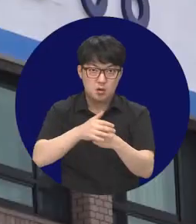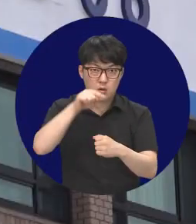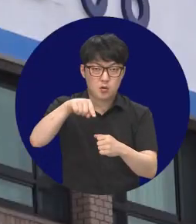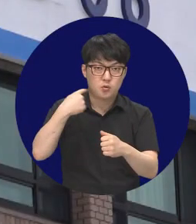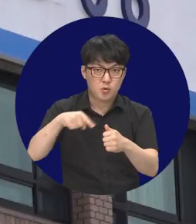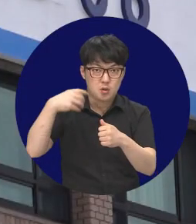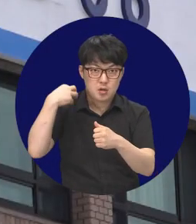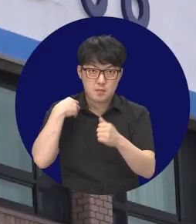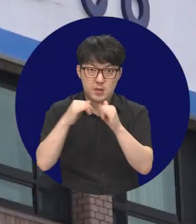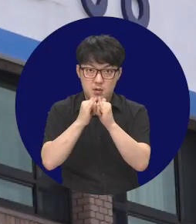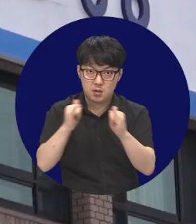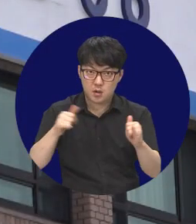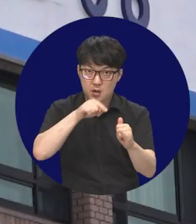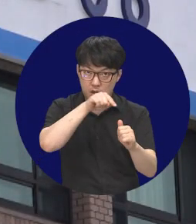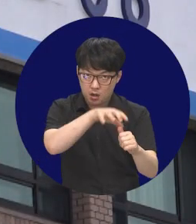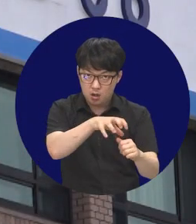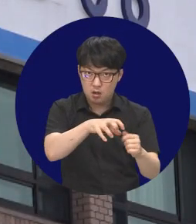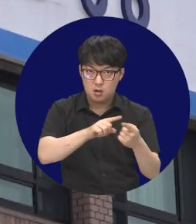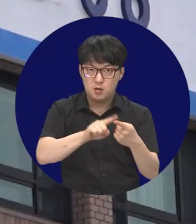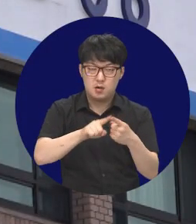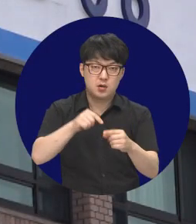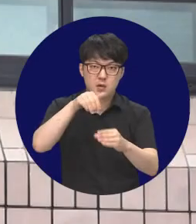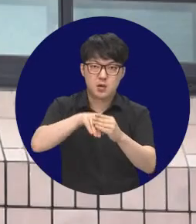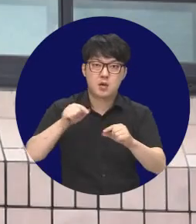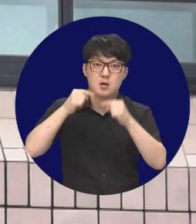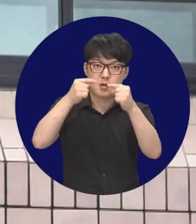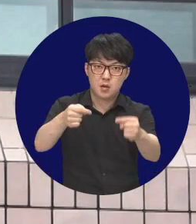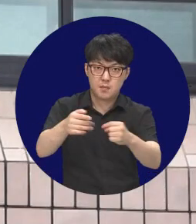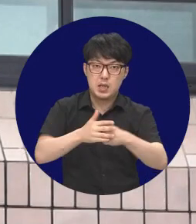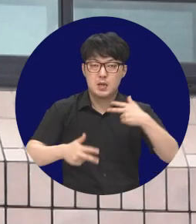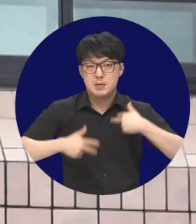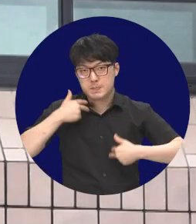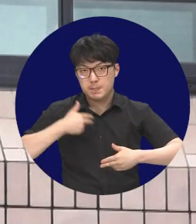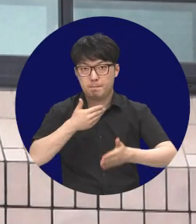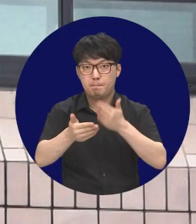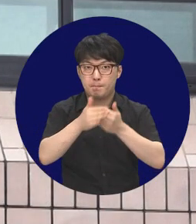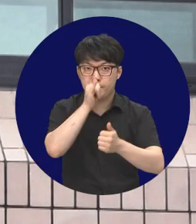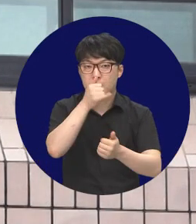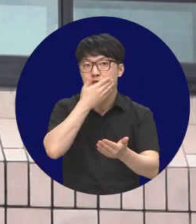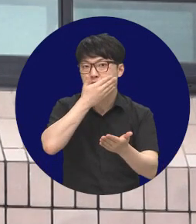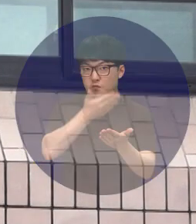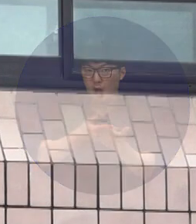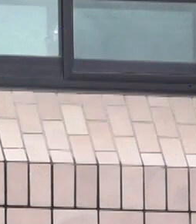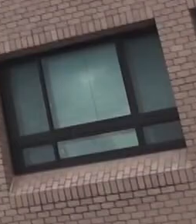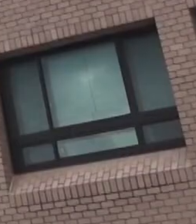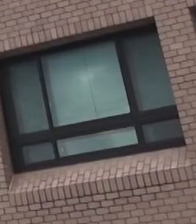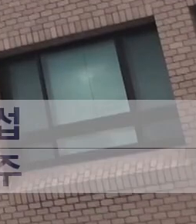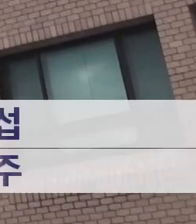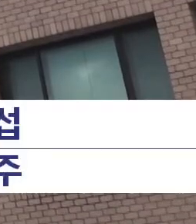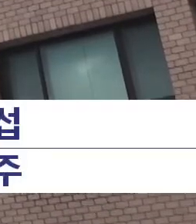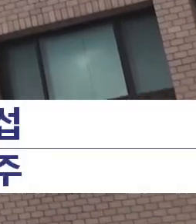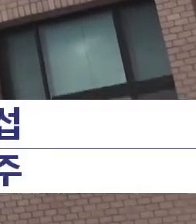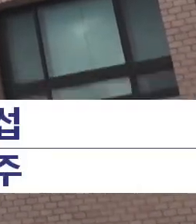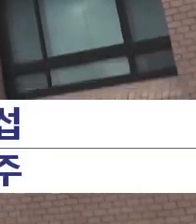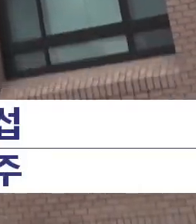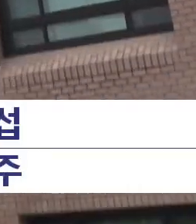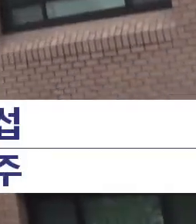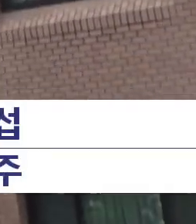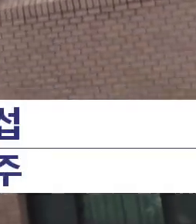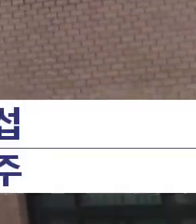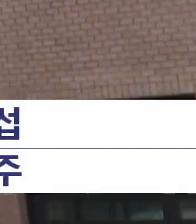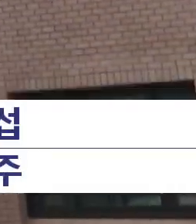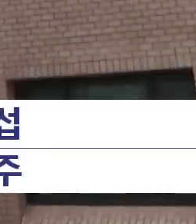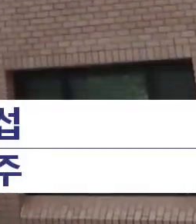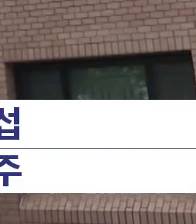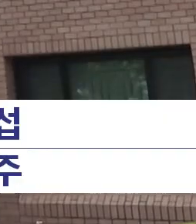선거연수원은 선거 정치 참여에 즐거움을 누리면서 그 중요성을 되새길 수 있는 2020년도 유권자 정치 페스티벌에